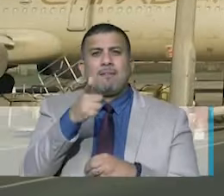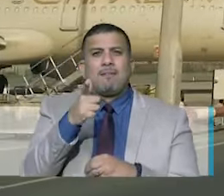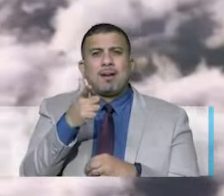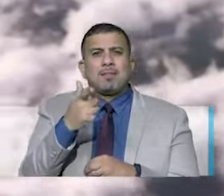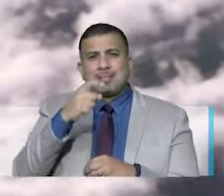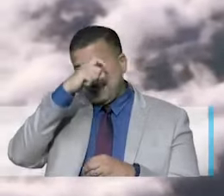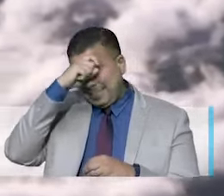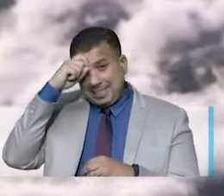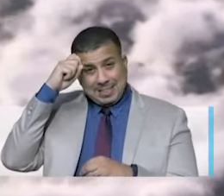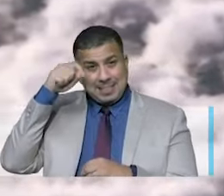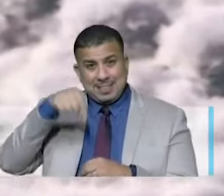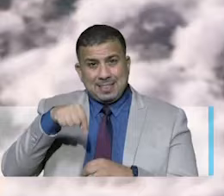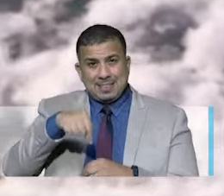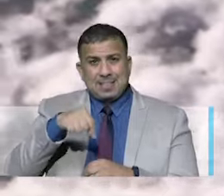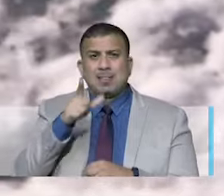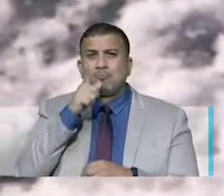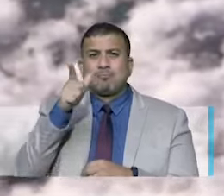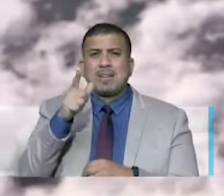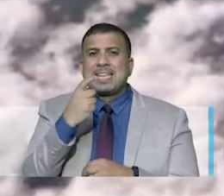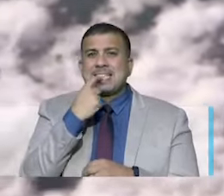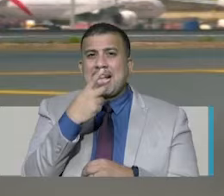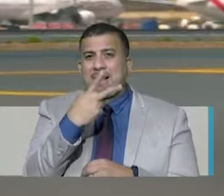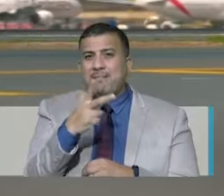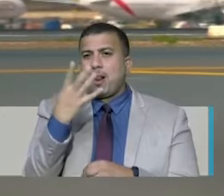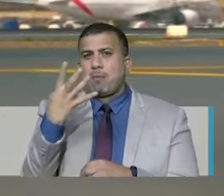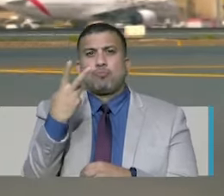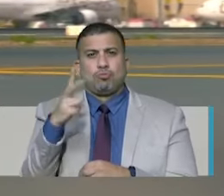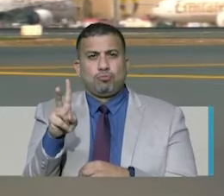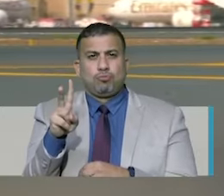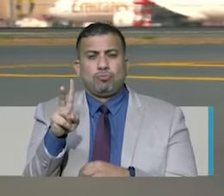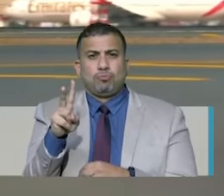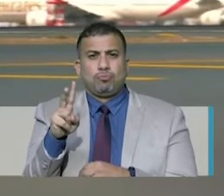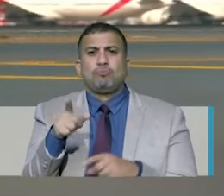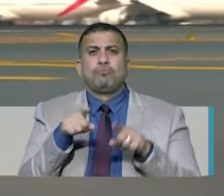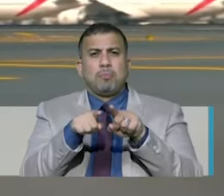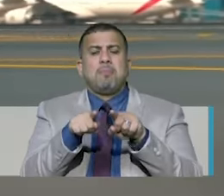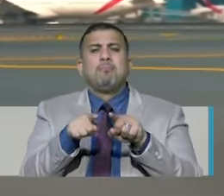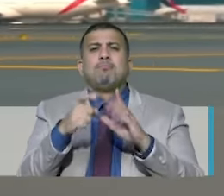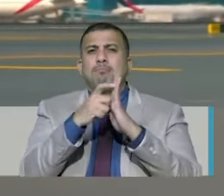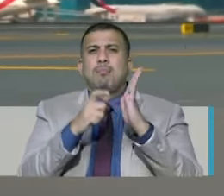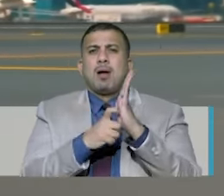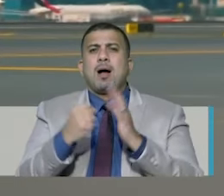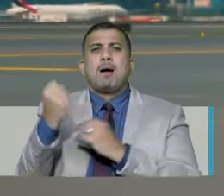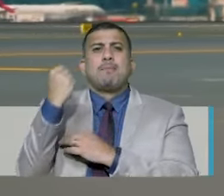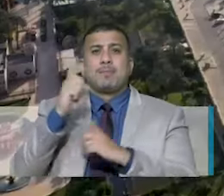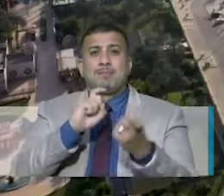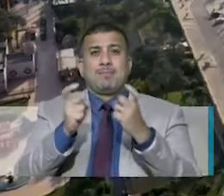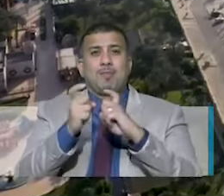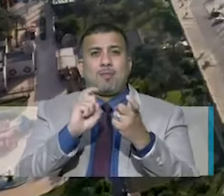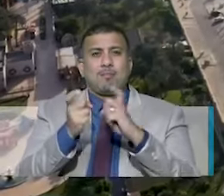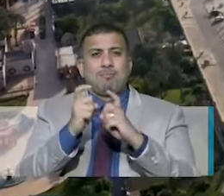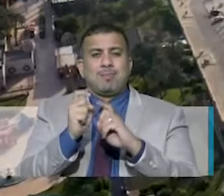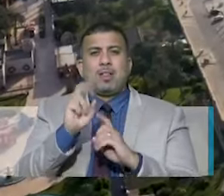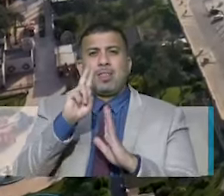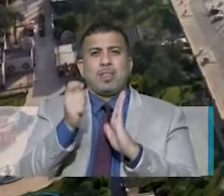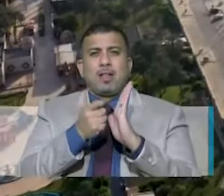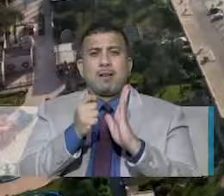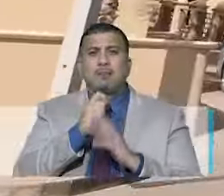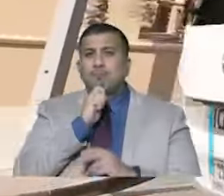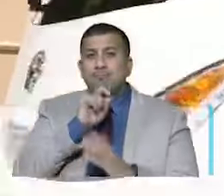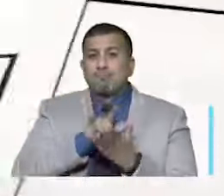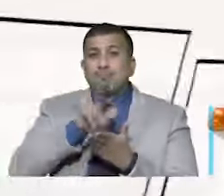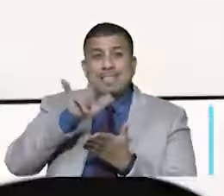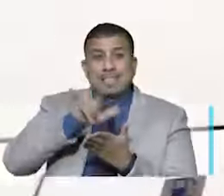لهذا الصيف يونيو وحتى اغسطس 2024 بالتوازي مع انعقاد دوري ابطال اوروبا وافاد